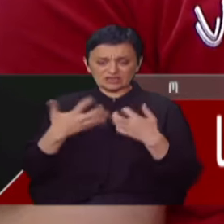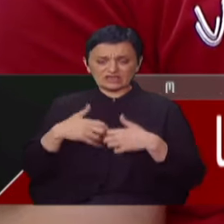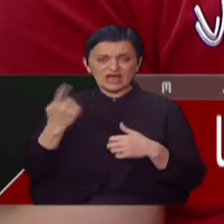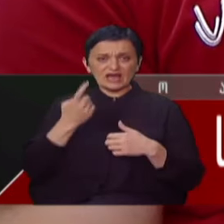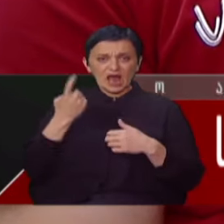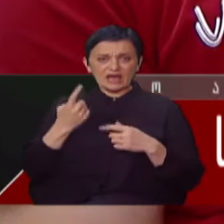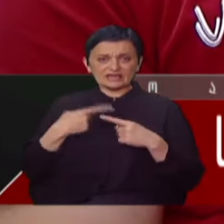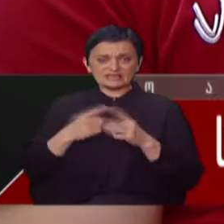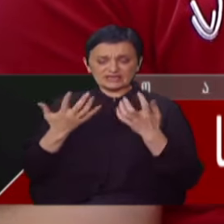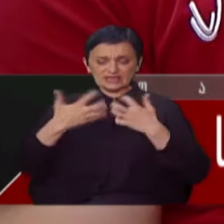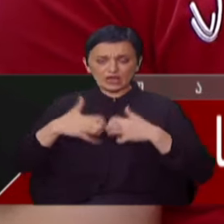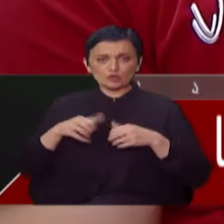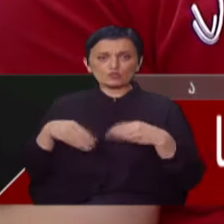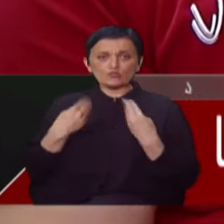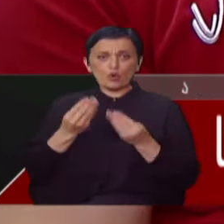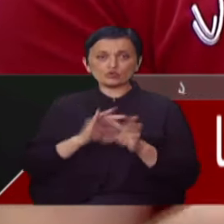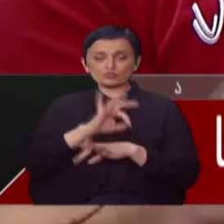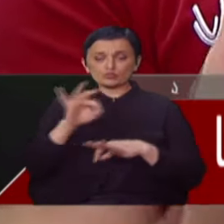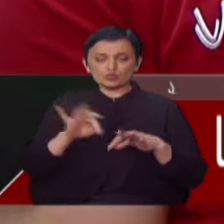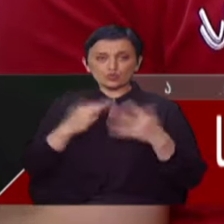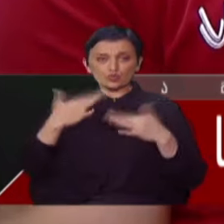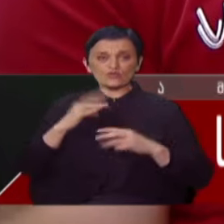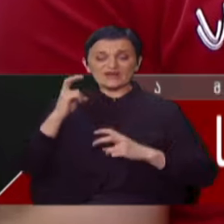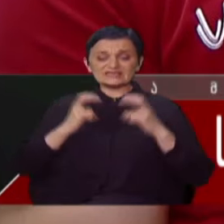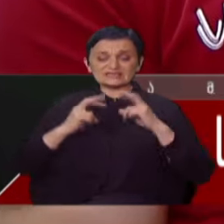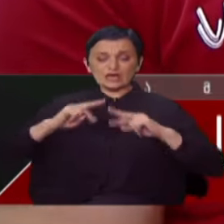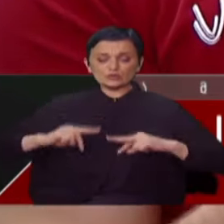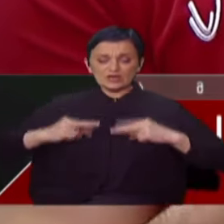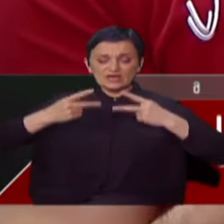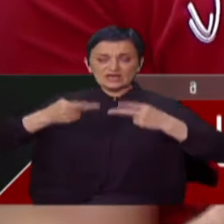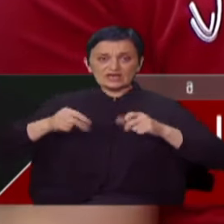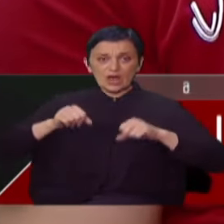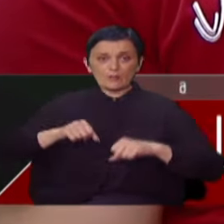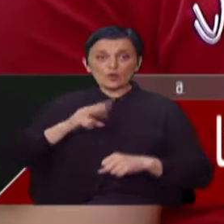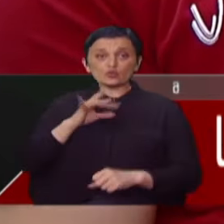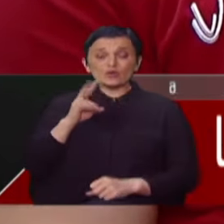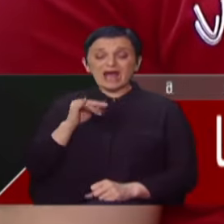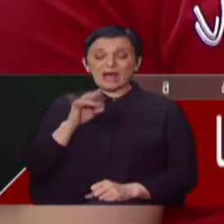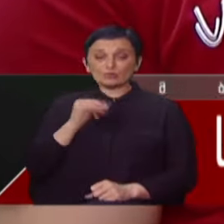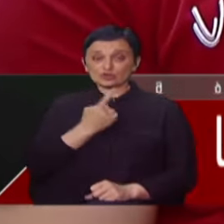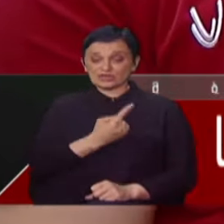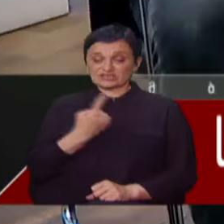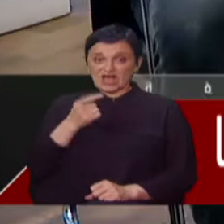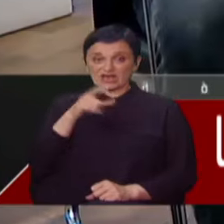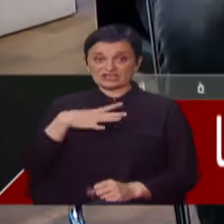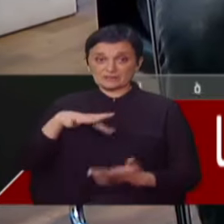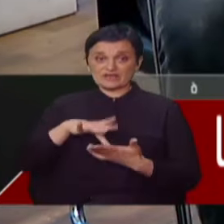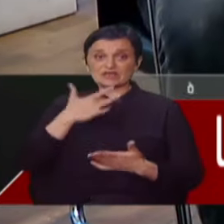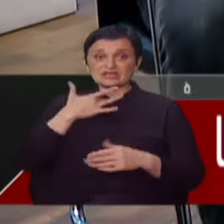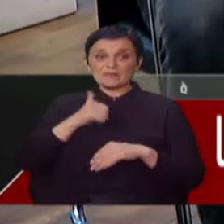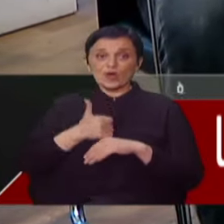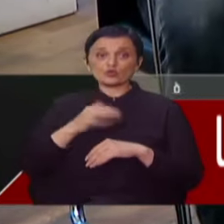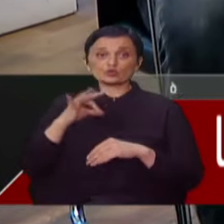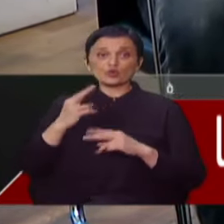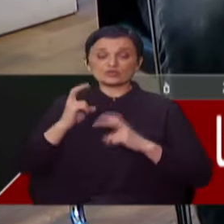ხარისხიანი ტექნიკა, რაც მოგცემდა ამ პროექტის უკვე საწარმოდ გარდაქმნის საშუალებას. ლუკა ქამუშაძე ერთ-ერთია, ვინც თბილისის მერიის